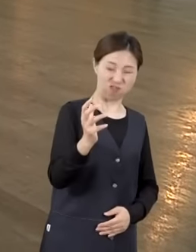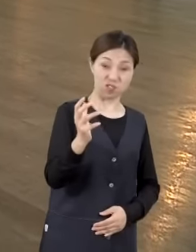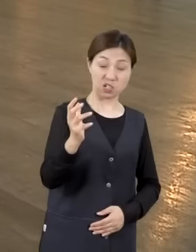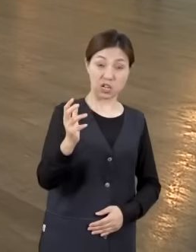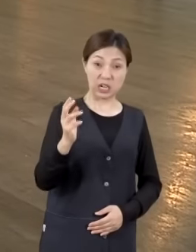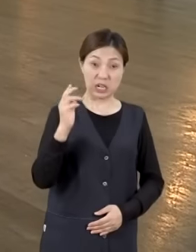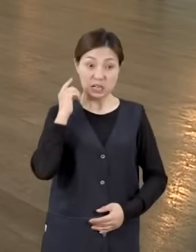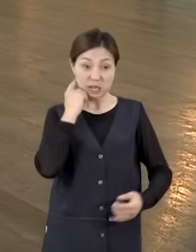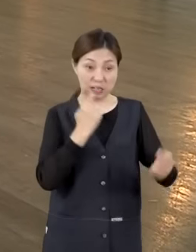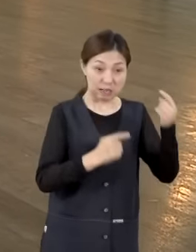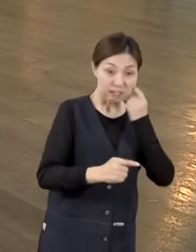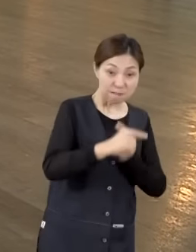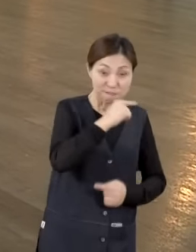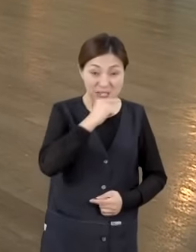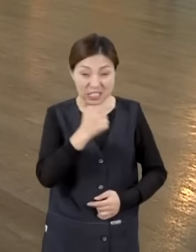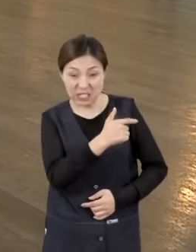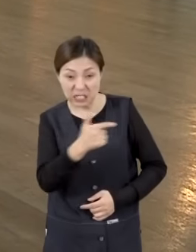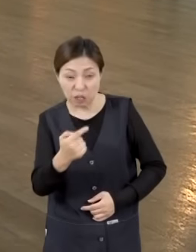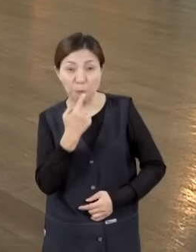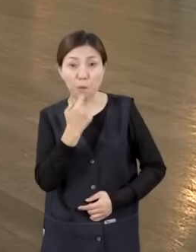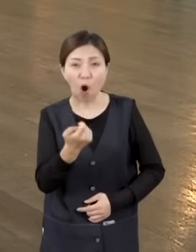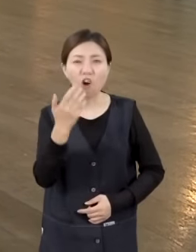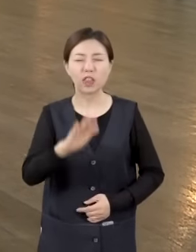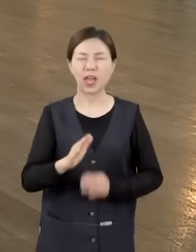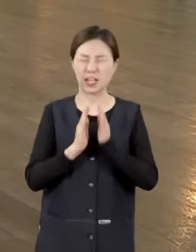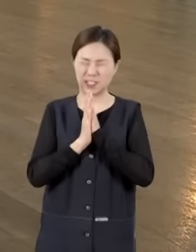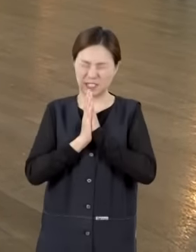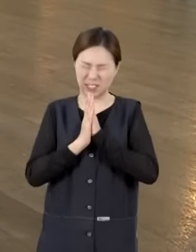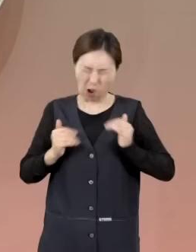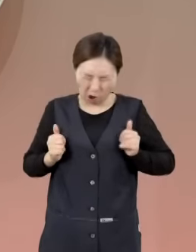몰아붙일 거 소나이 한번 되게